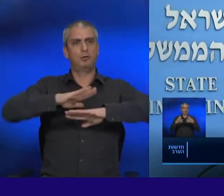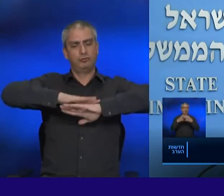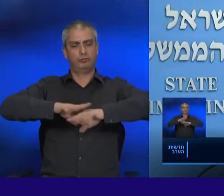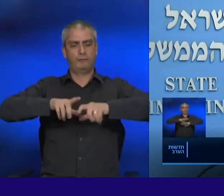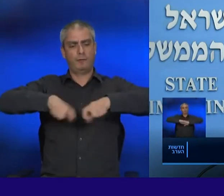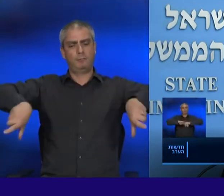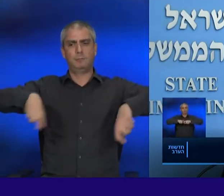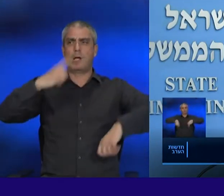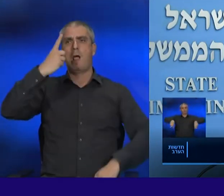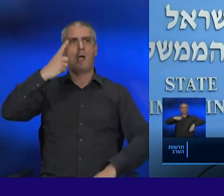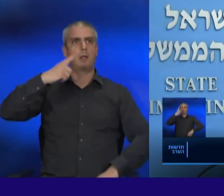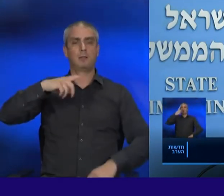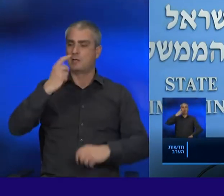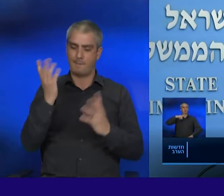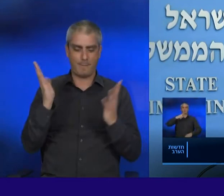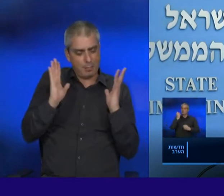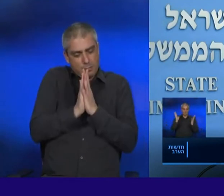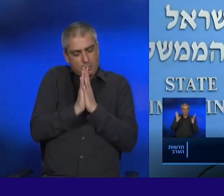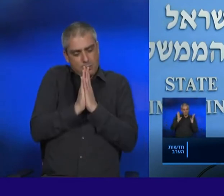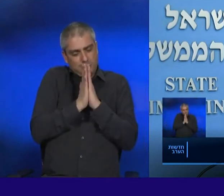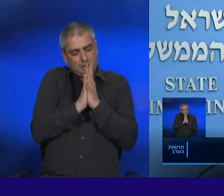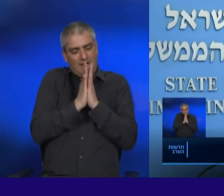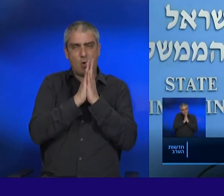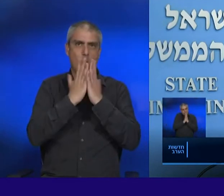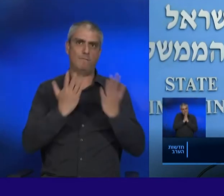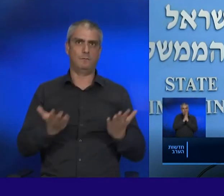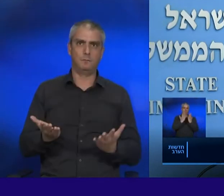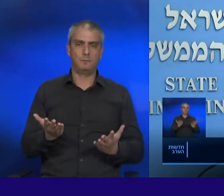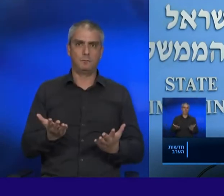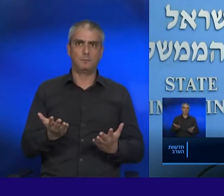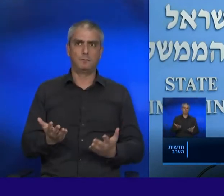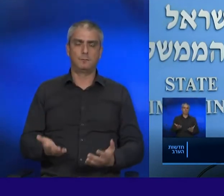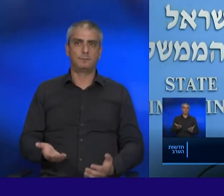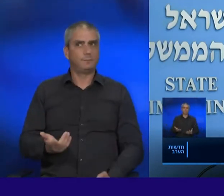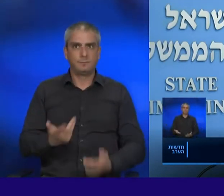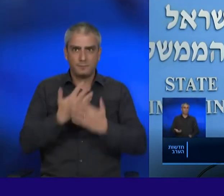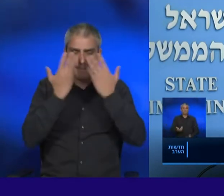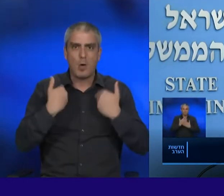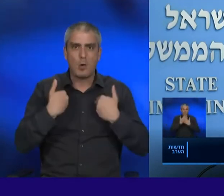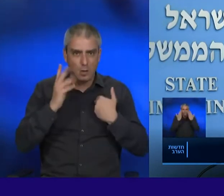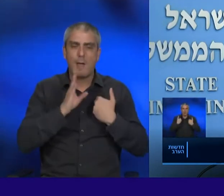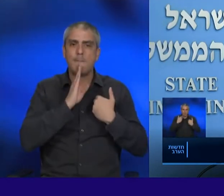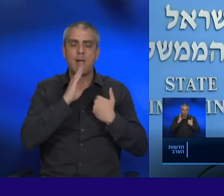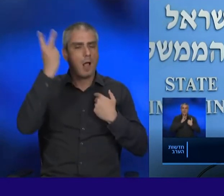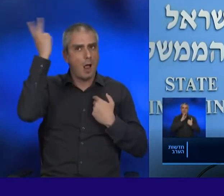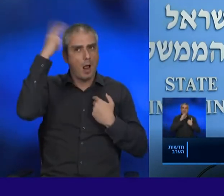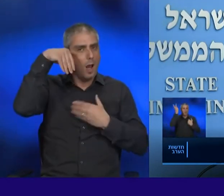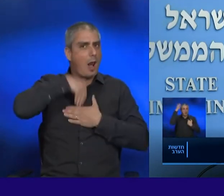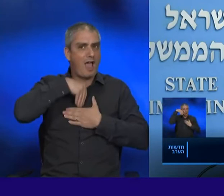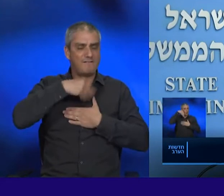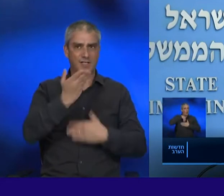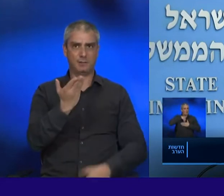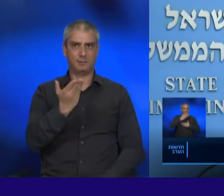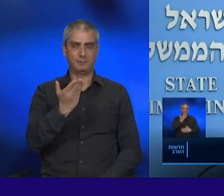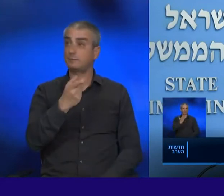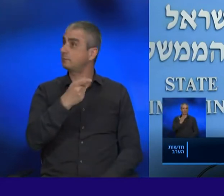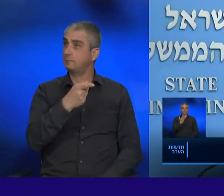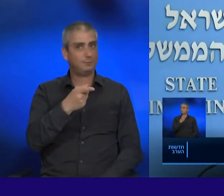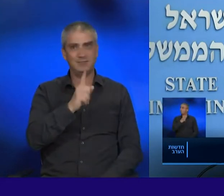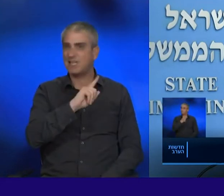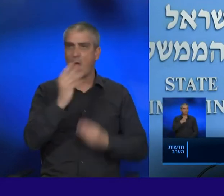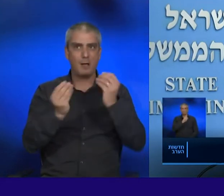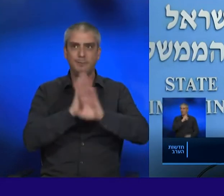קורסה אחת, כמעט אחד על השני. זה ברור לי שיש בעיה של הפנמה. זה לא